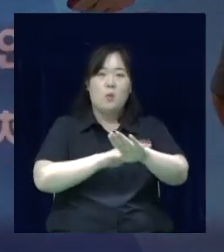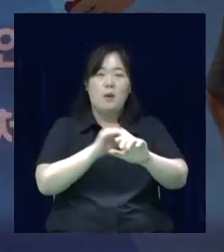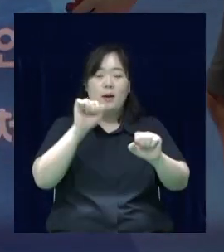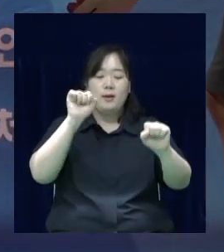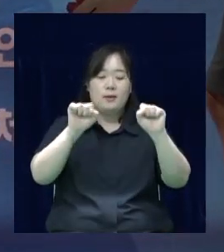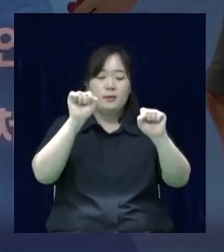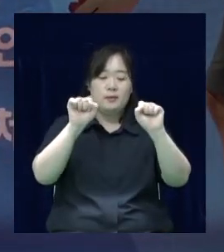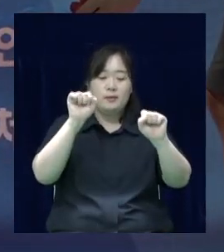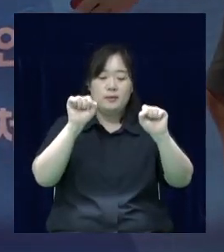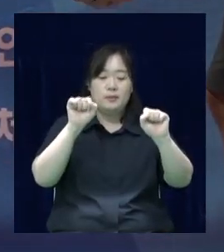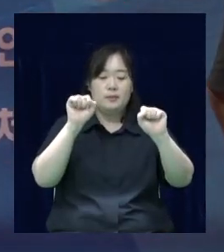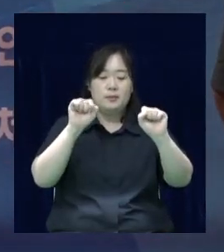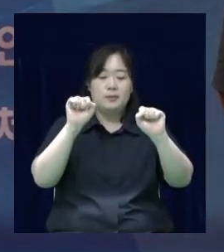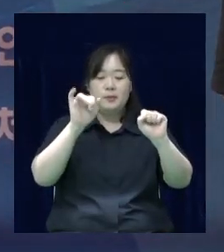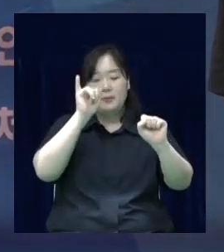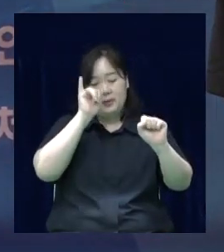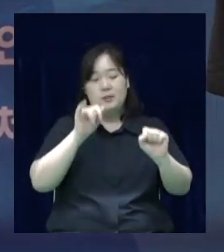예.